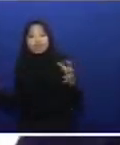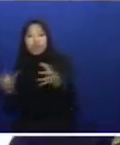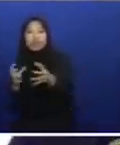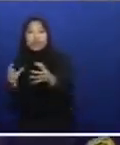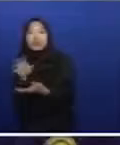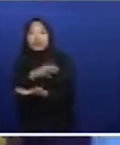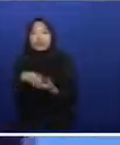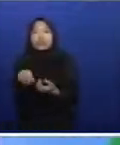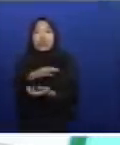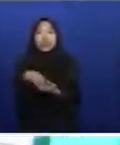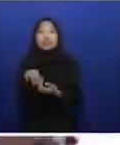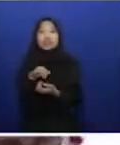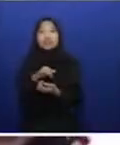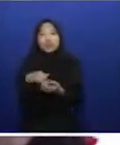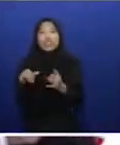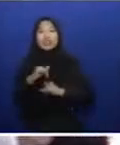Masih cocok kan?